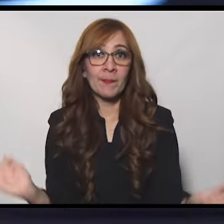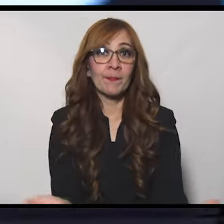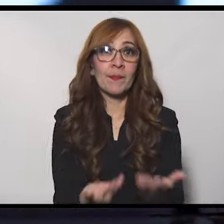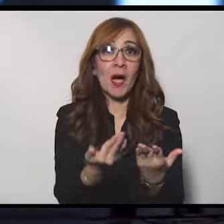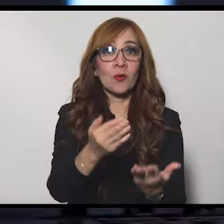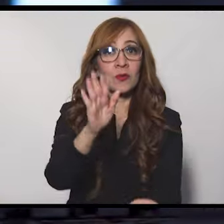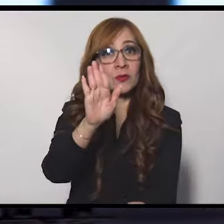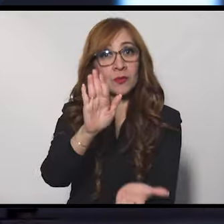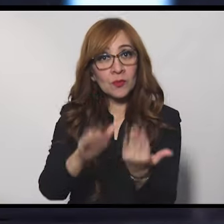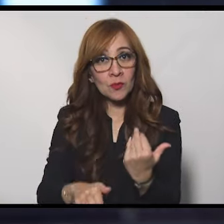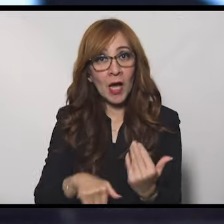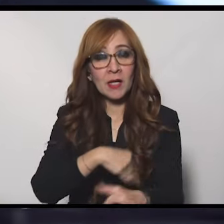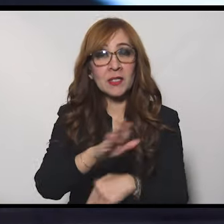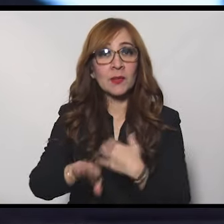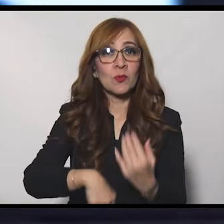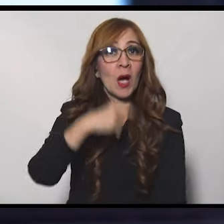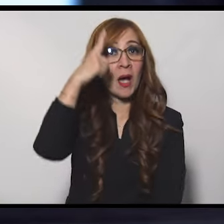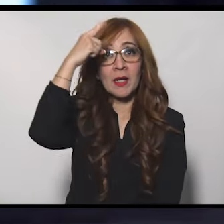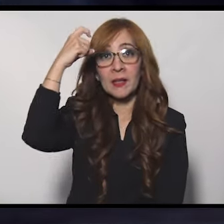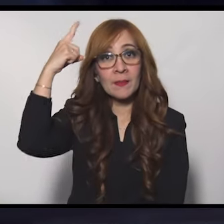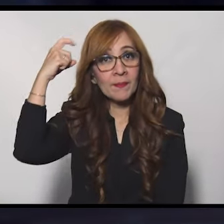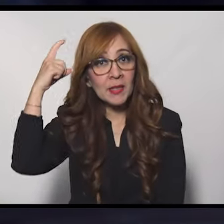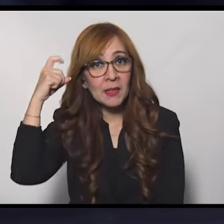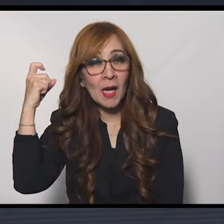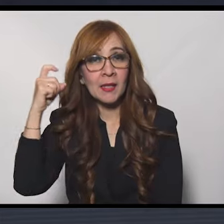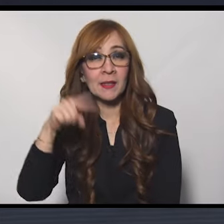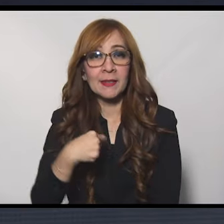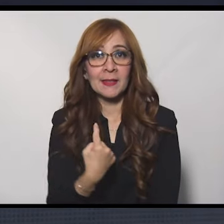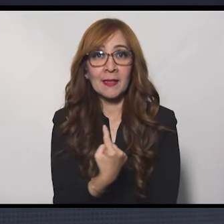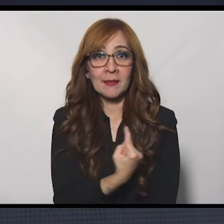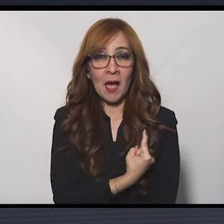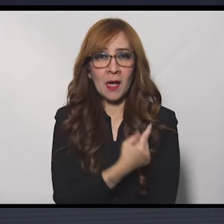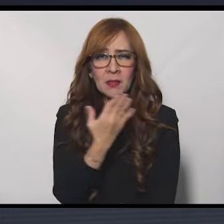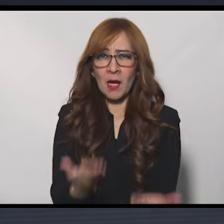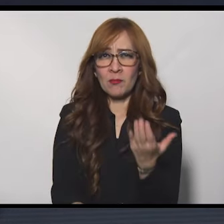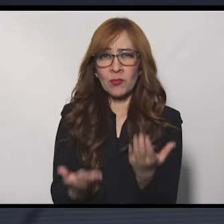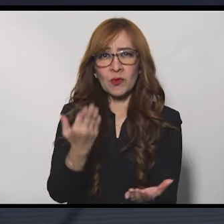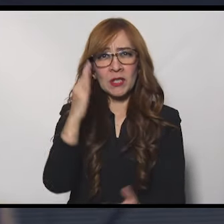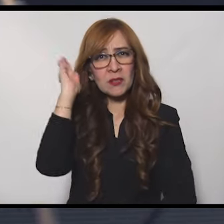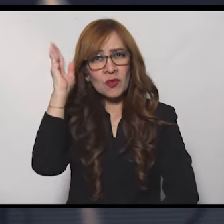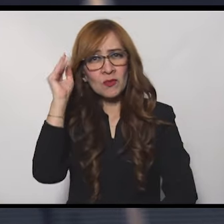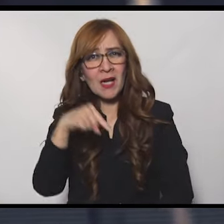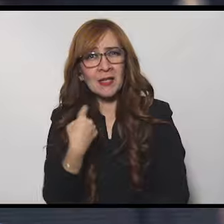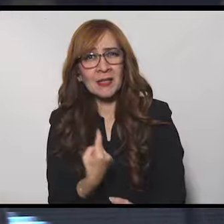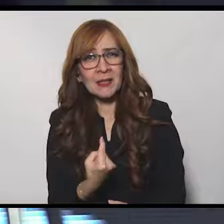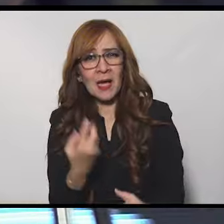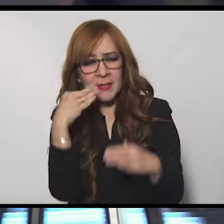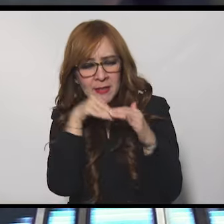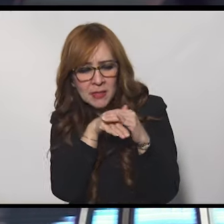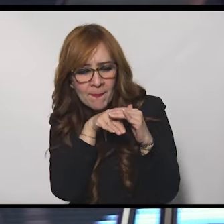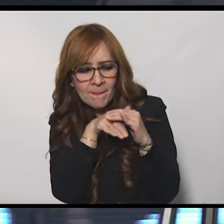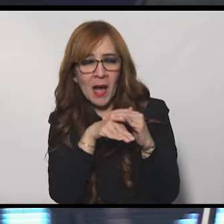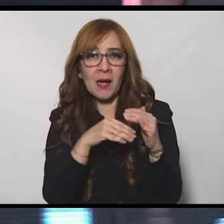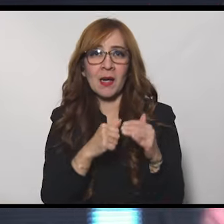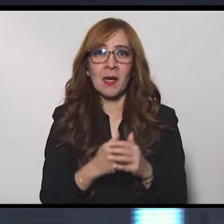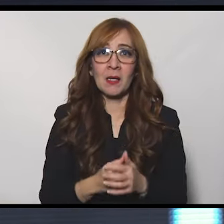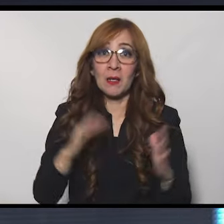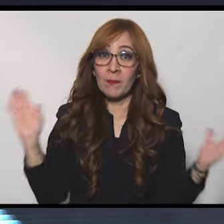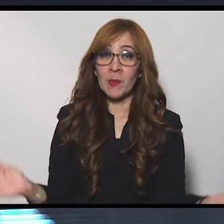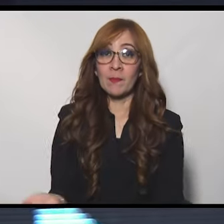kembali semua impian kita yang mungkin sudah kita kubur. Membangun